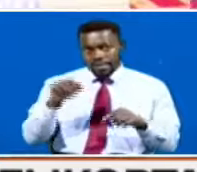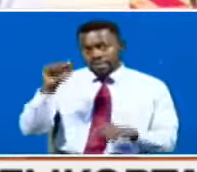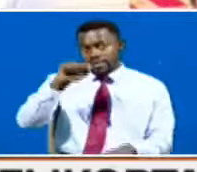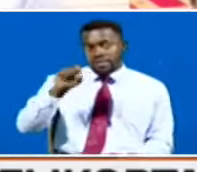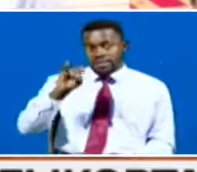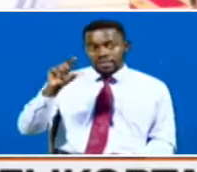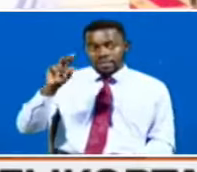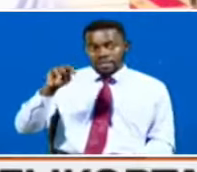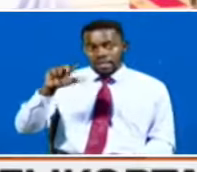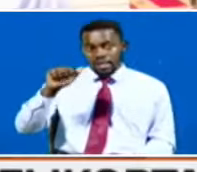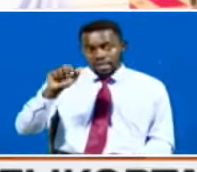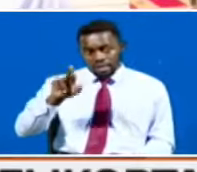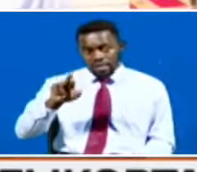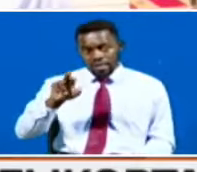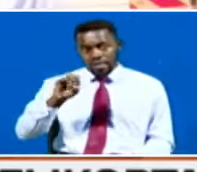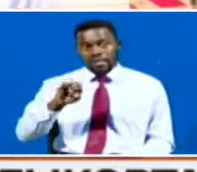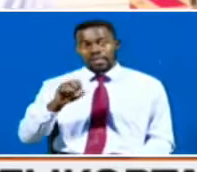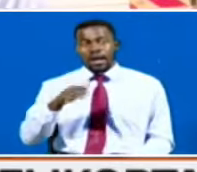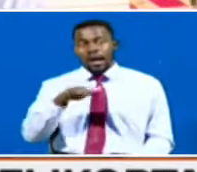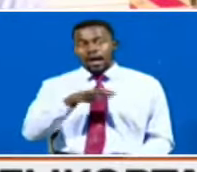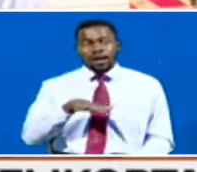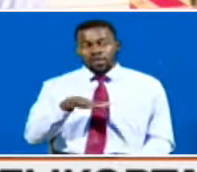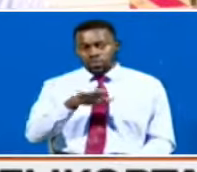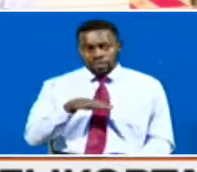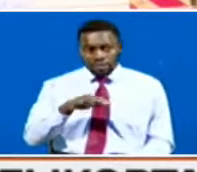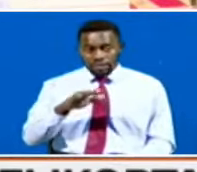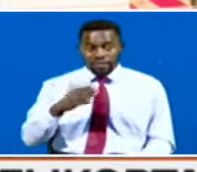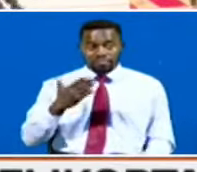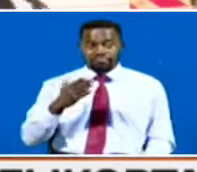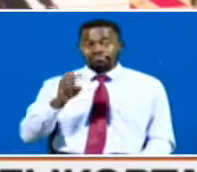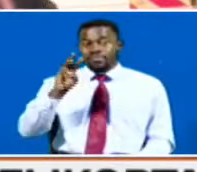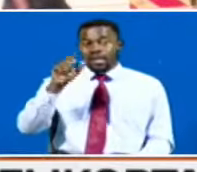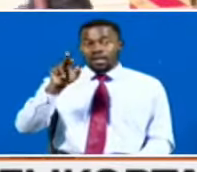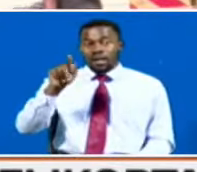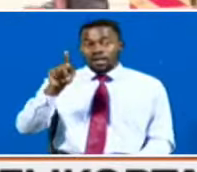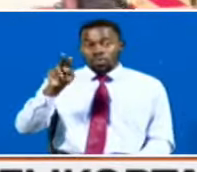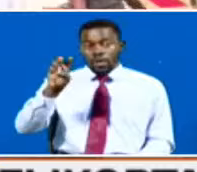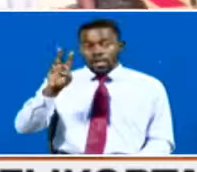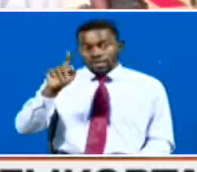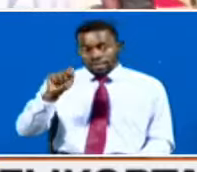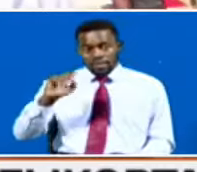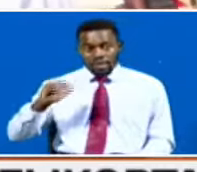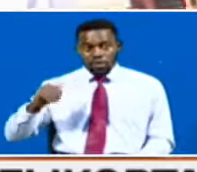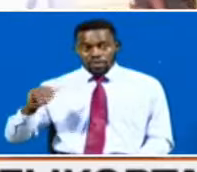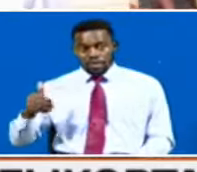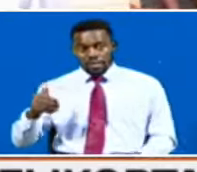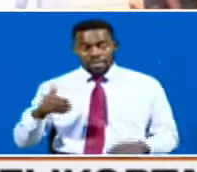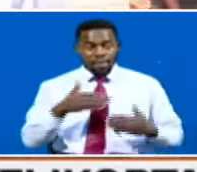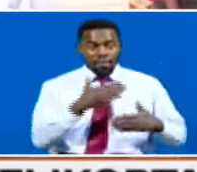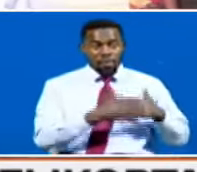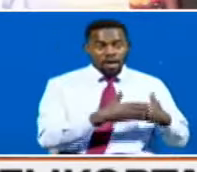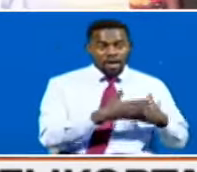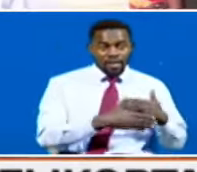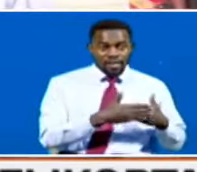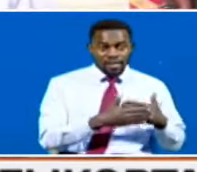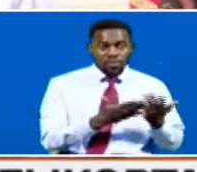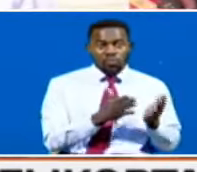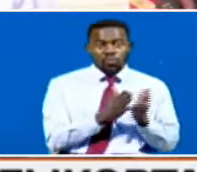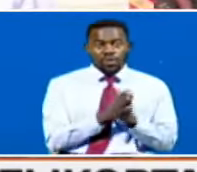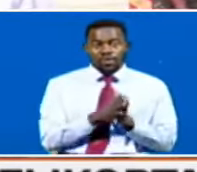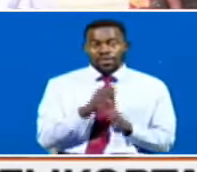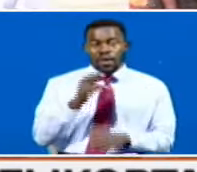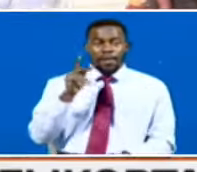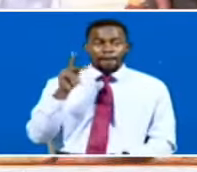Sindar ambalo linapatikana katika wadi ya Endo katika kaunti hii ya Elgeyo Marakwet, mpakani tu mwa kaunti hii na ile ya